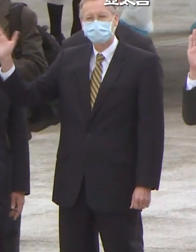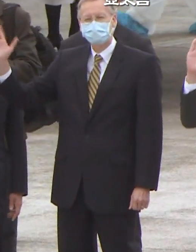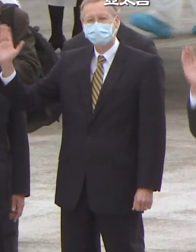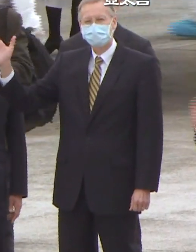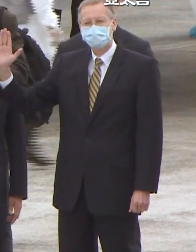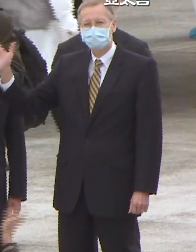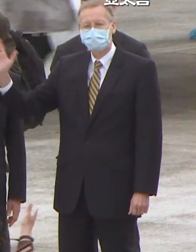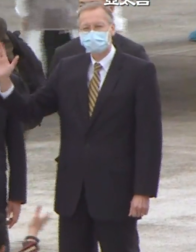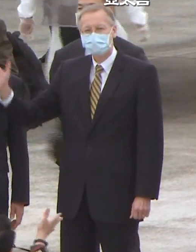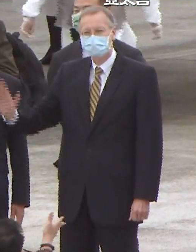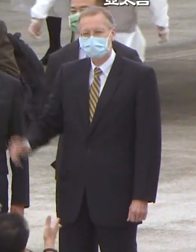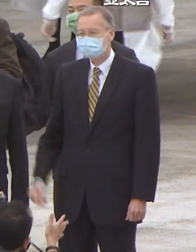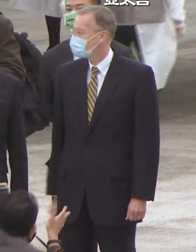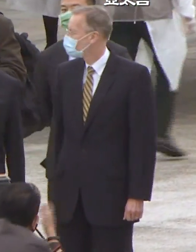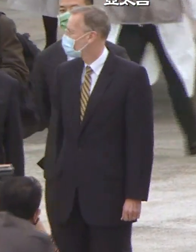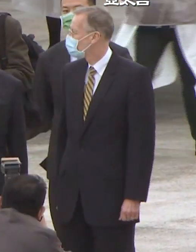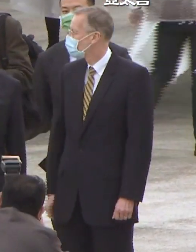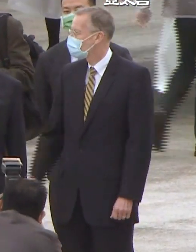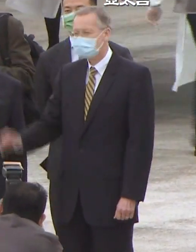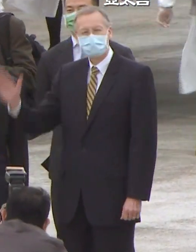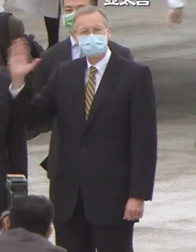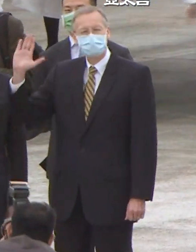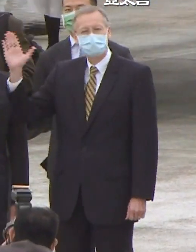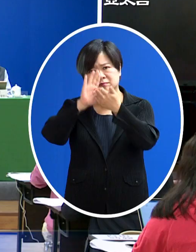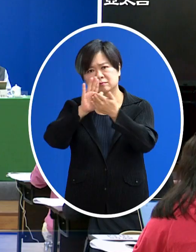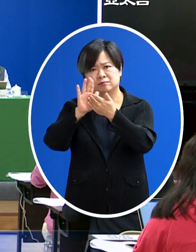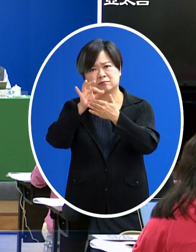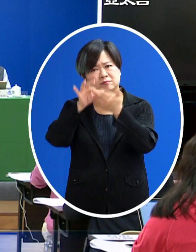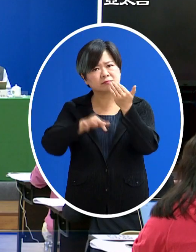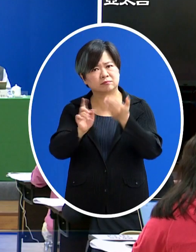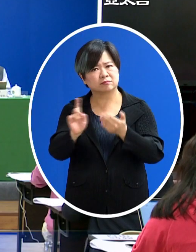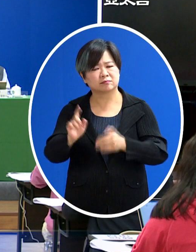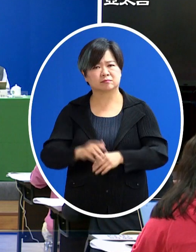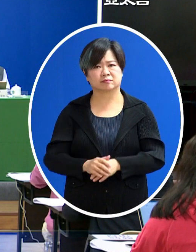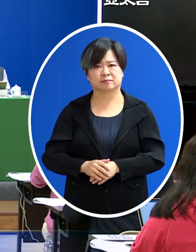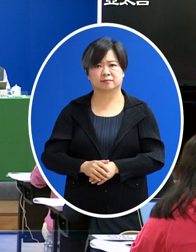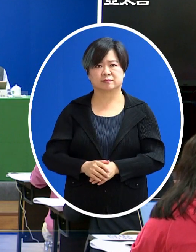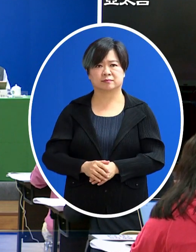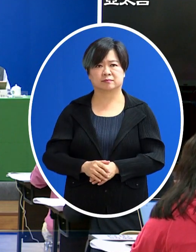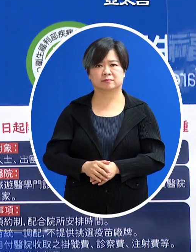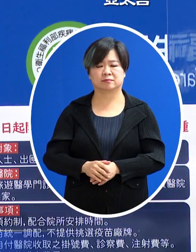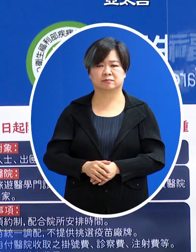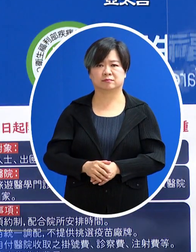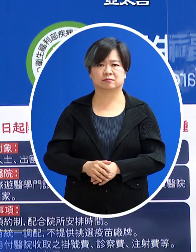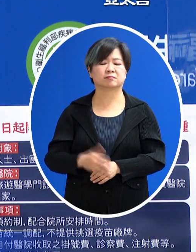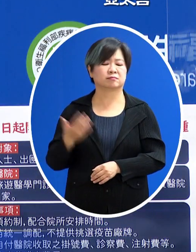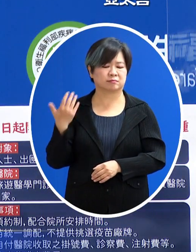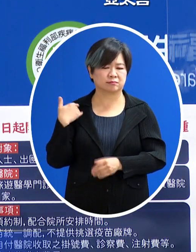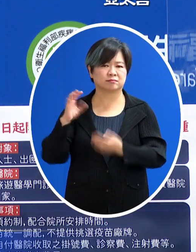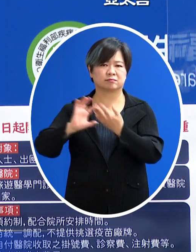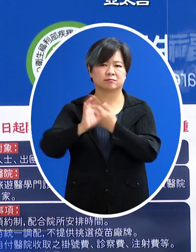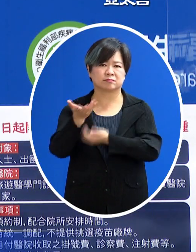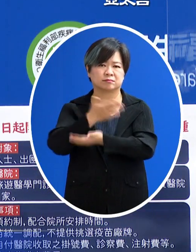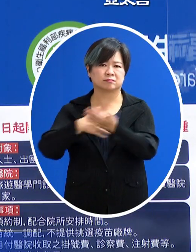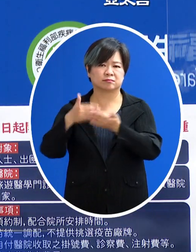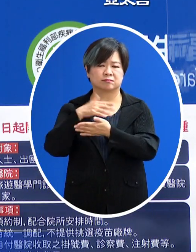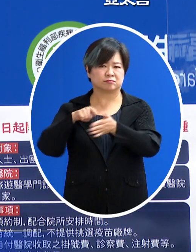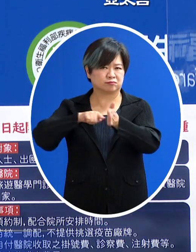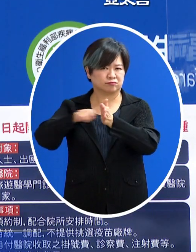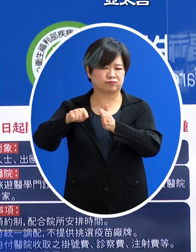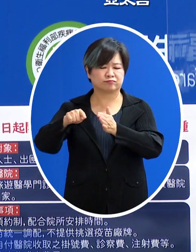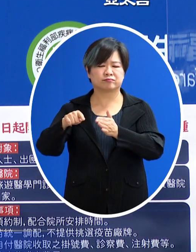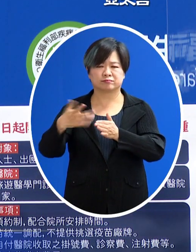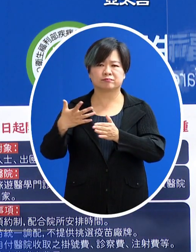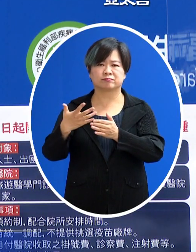台协会 AIT 处长林英杰前往接机。 相关的防疫措施就跟我们以前的外交的泡泡的做法是一致